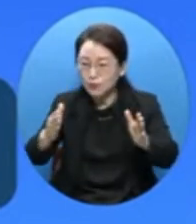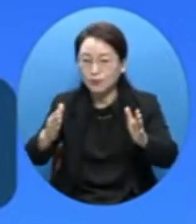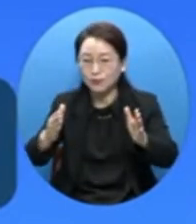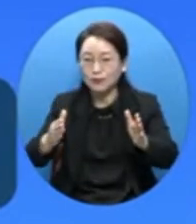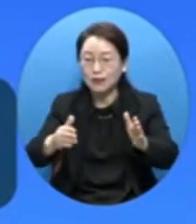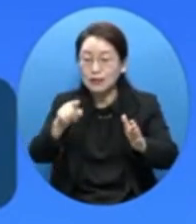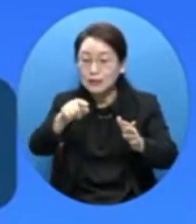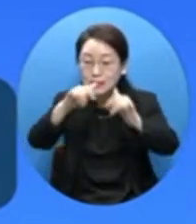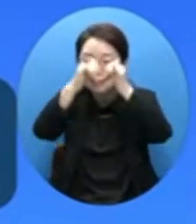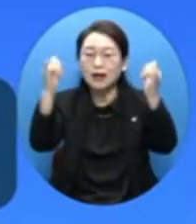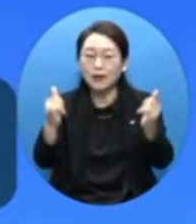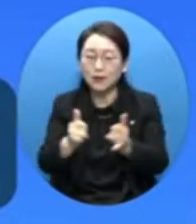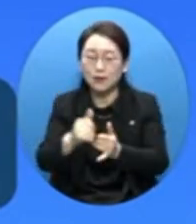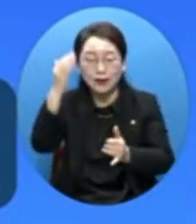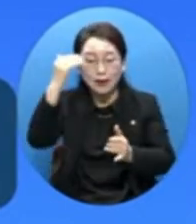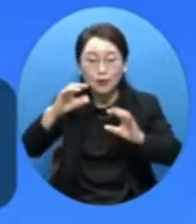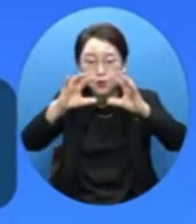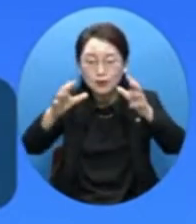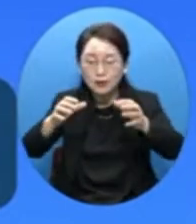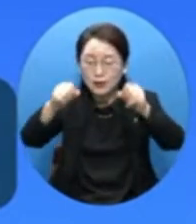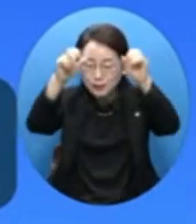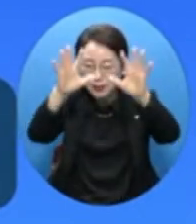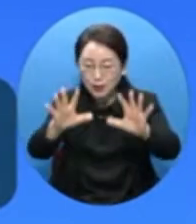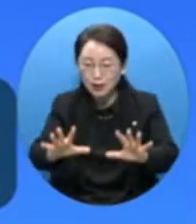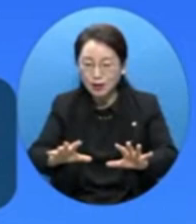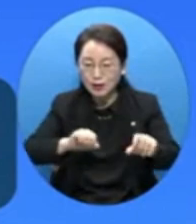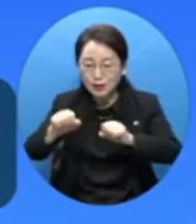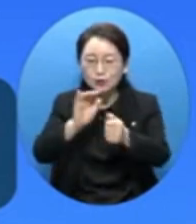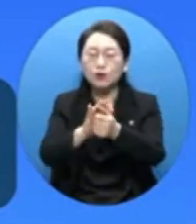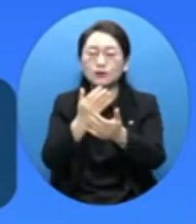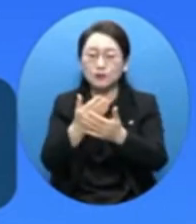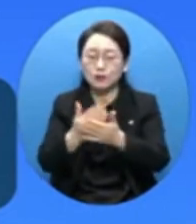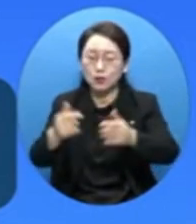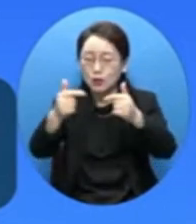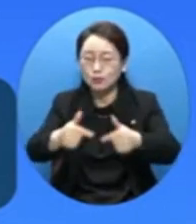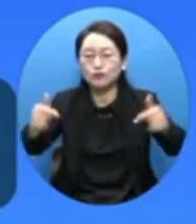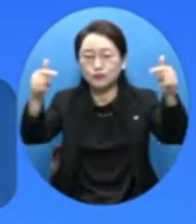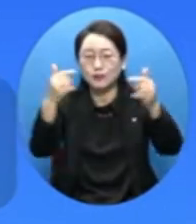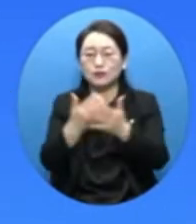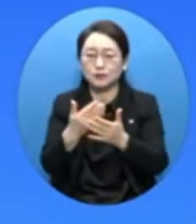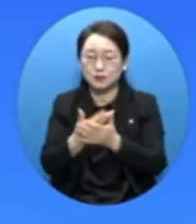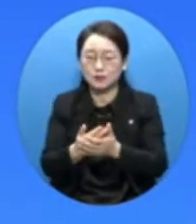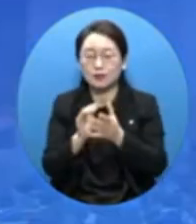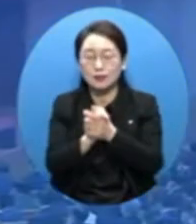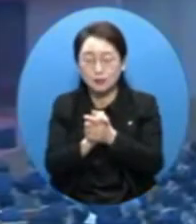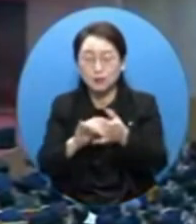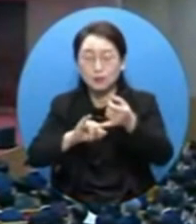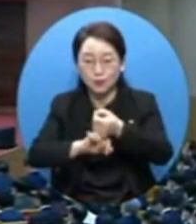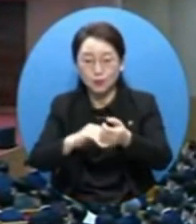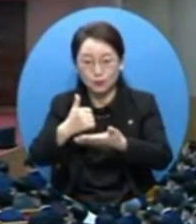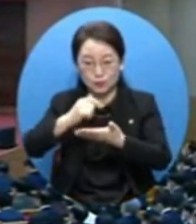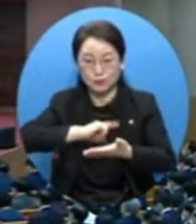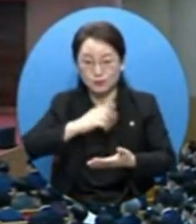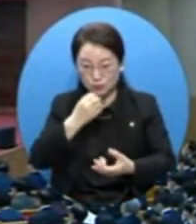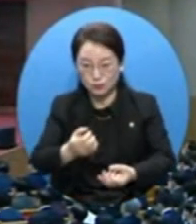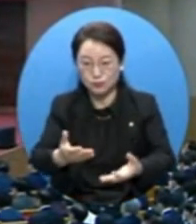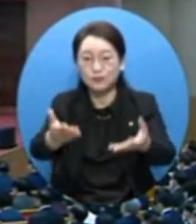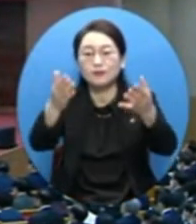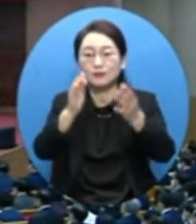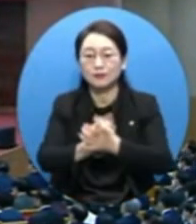이 사회에 이 대한민국에 임하게 하여 주옵소서. 주여 부흥하게 하옵소서. 기도하는 여러분 모두가 되기를 주님의 이름으로